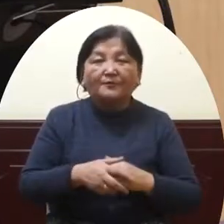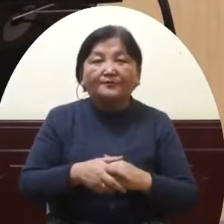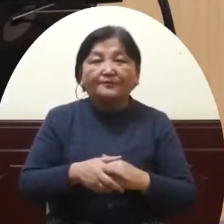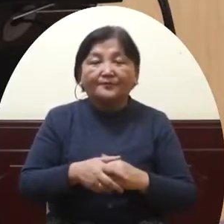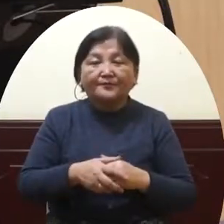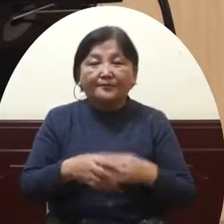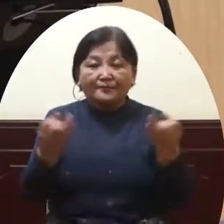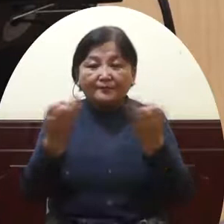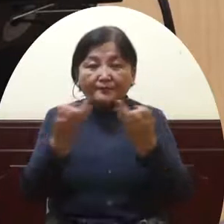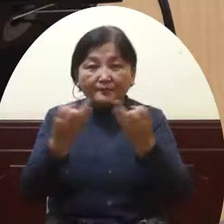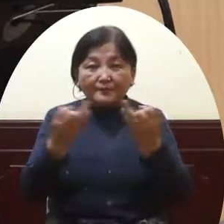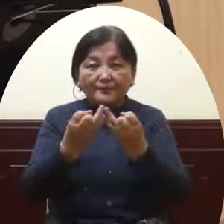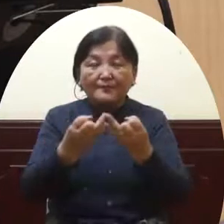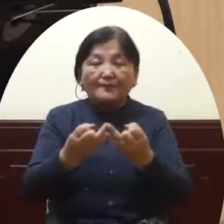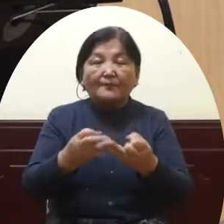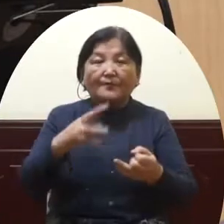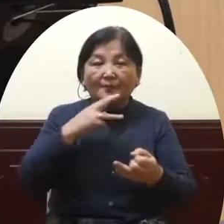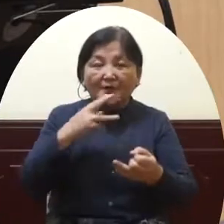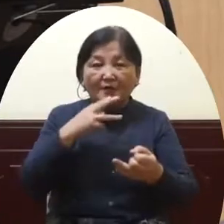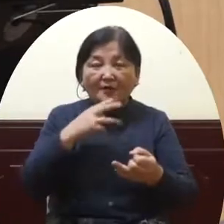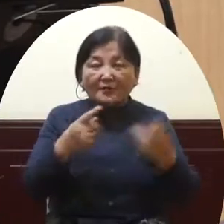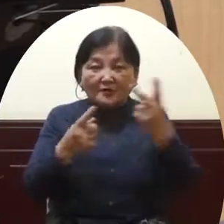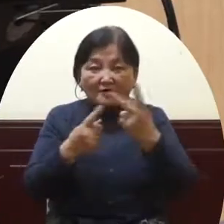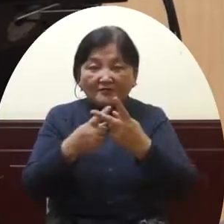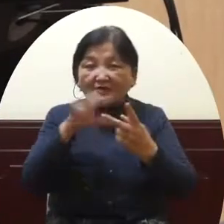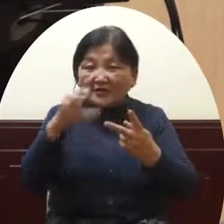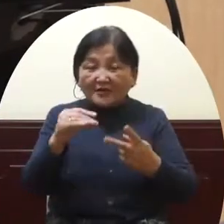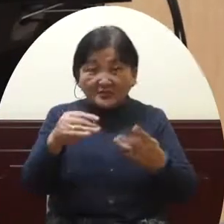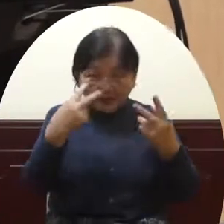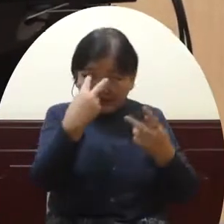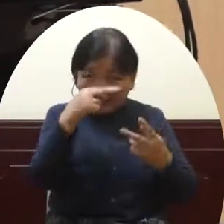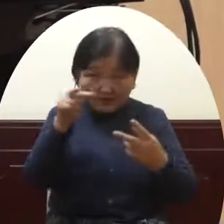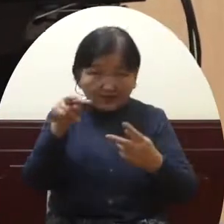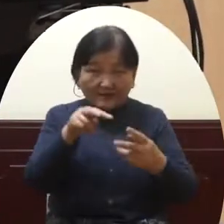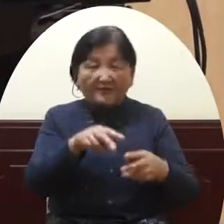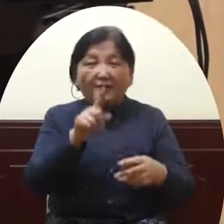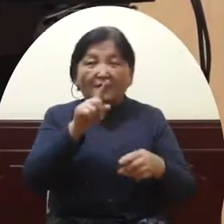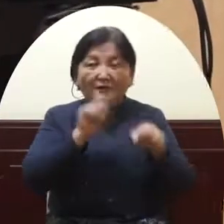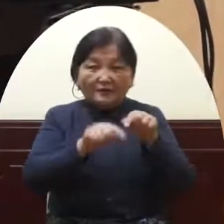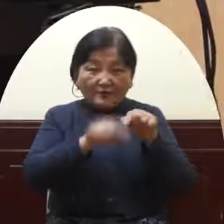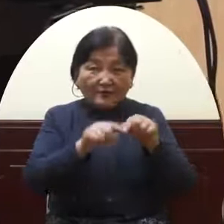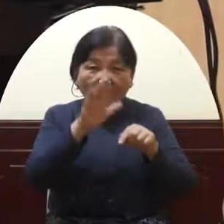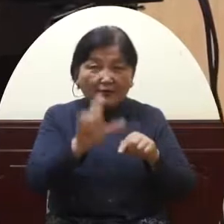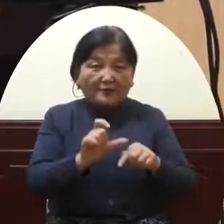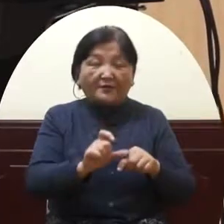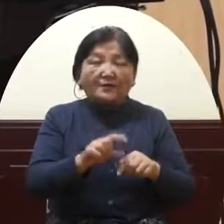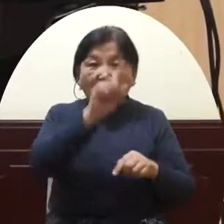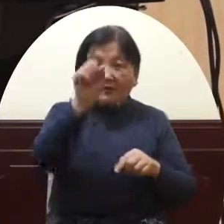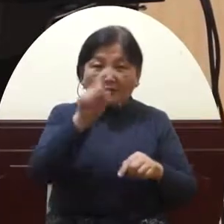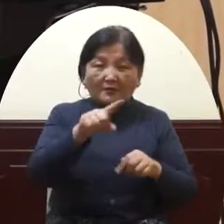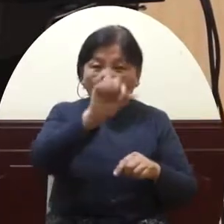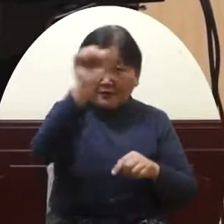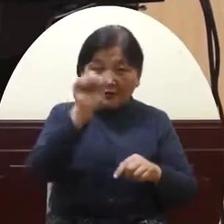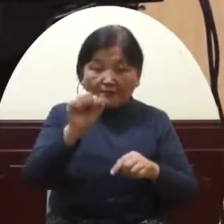вэ гэдэг асуудал одоо хуулийн төсөл дээр яригдж байгаа юм байна. Ямар ч хэлсэн тэр 28 дугаар зүйл дээр нь албан ёсны